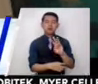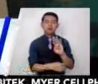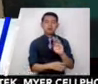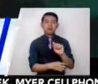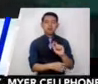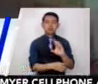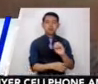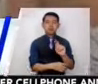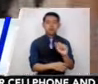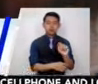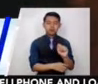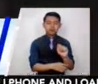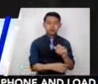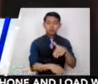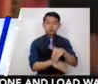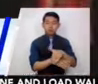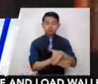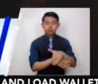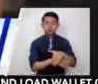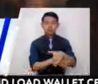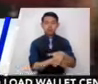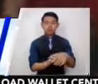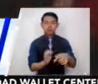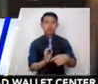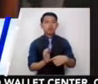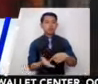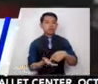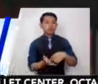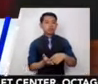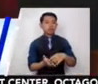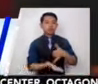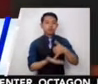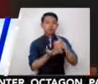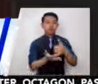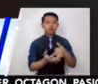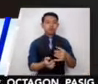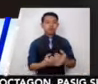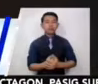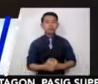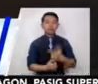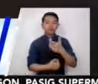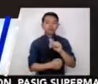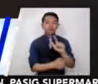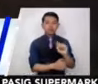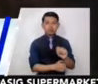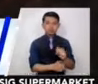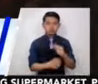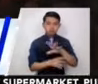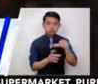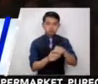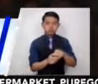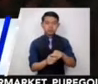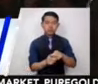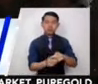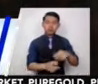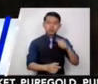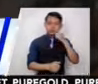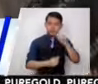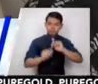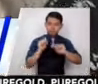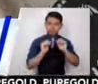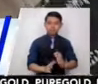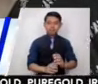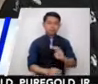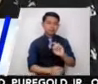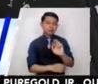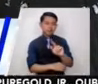night. Dinaluhan ito ng bida ng pelikula na si Kapuso Primetime Queen Maren Rivera kasama ang buong cast